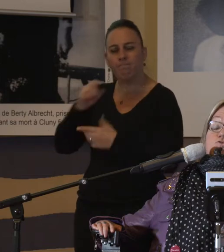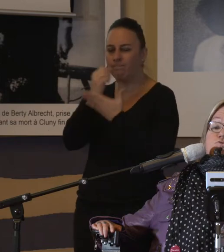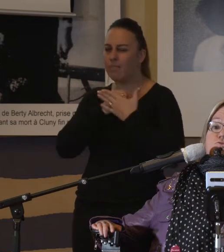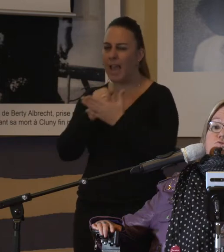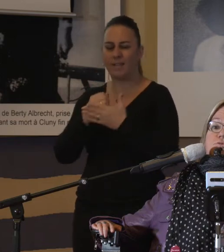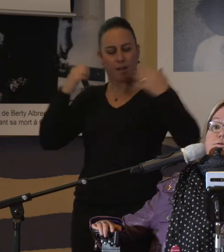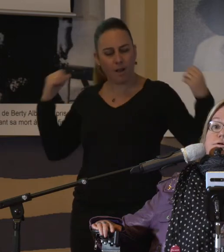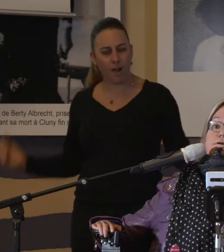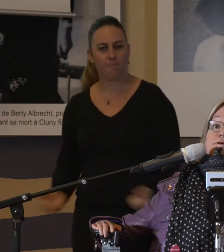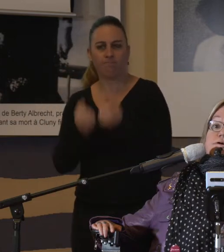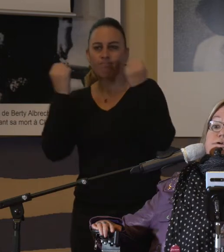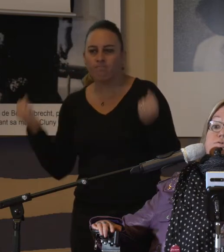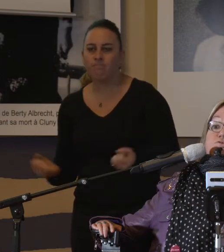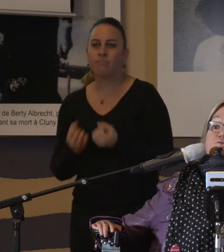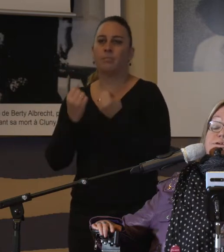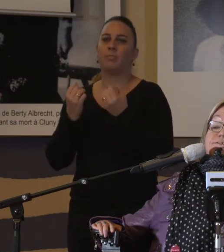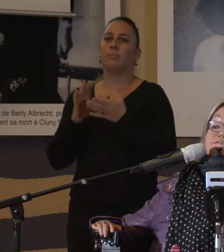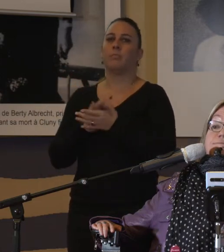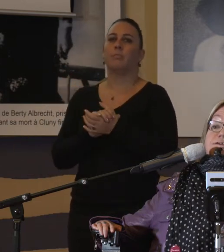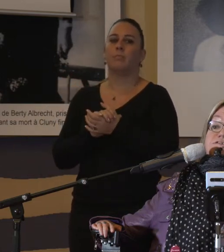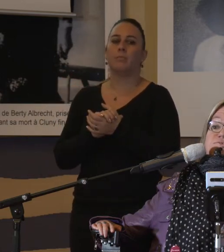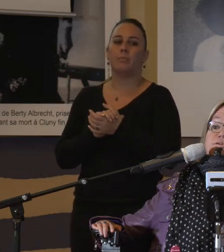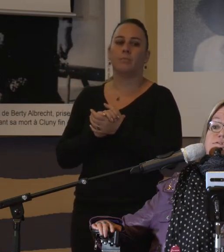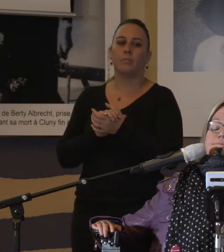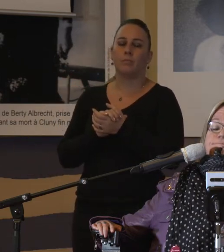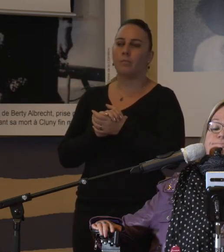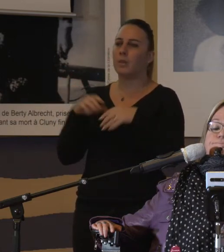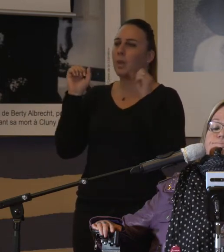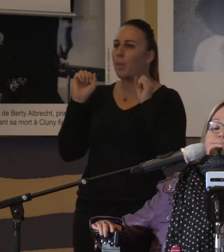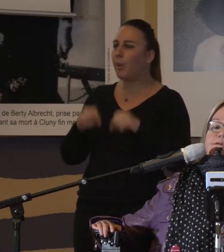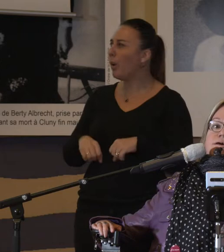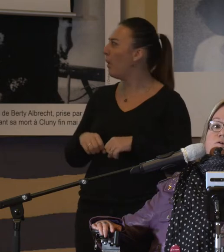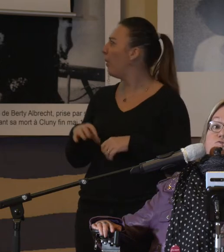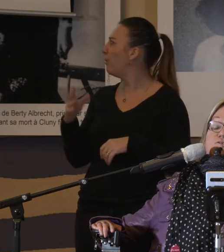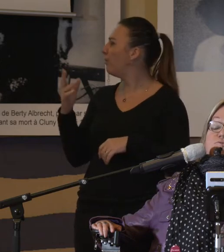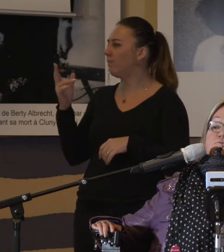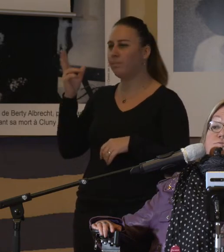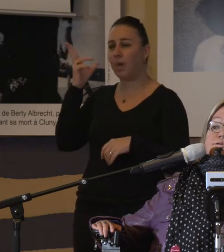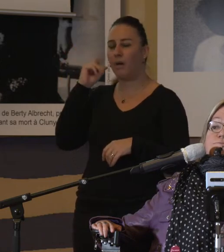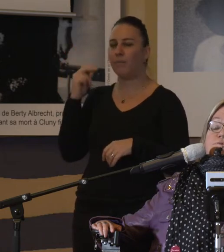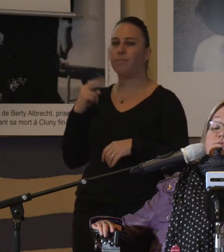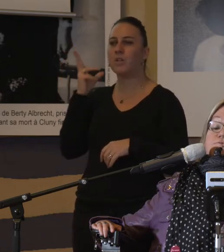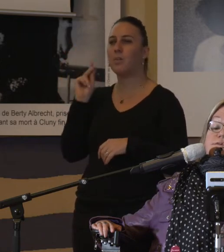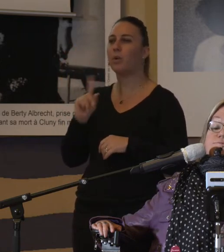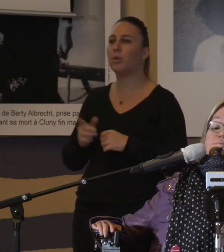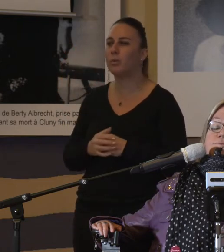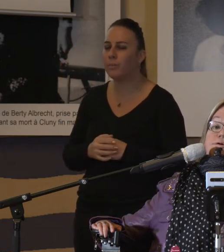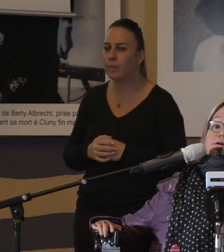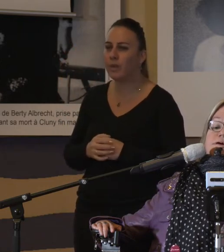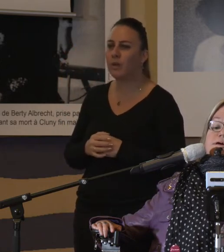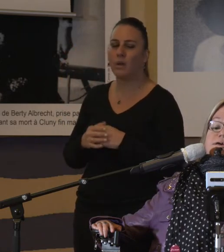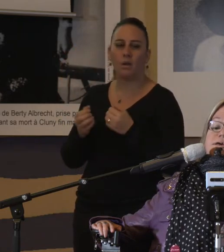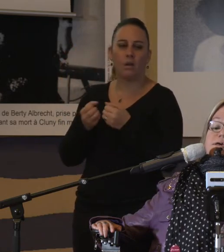des ressources sur les disability studies. Nous souhaitons contribuer au